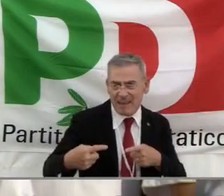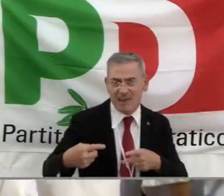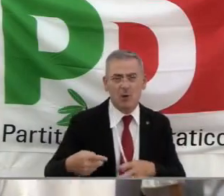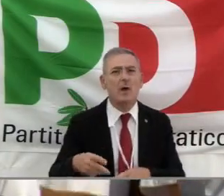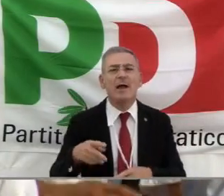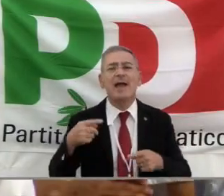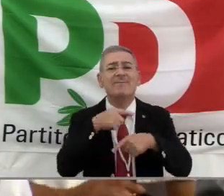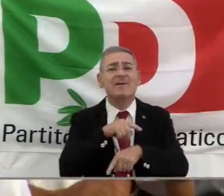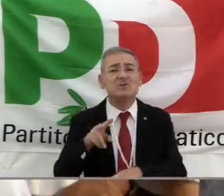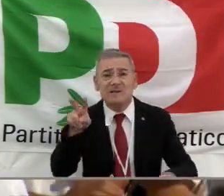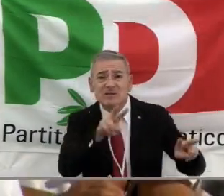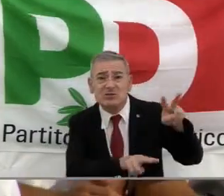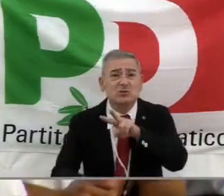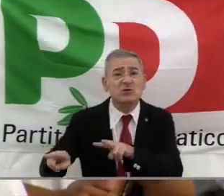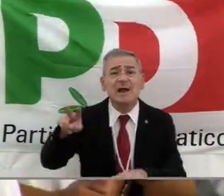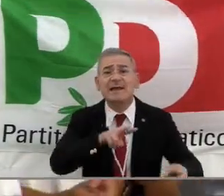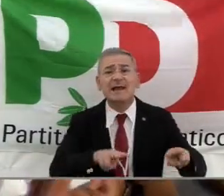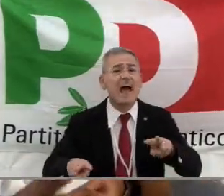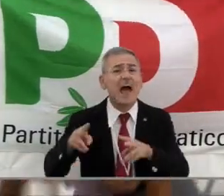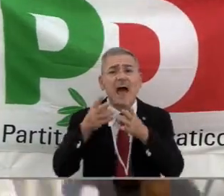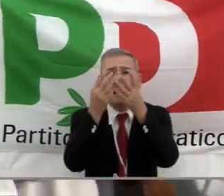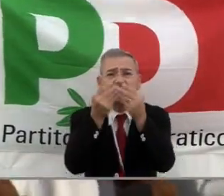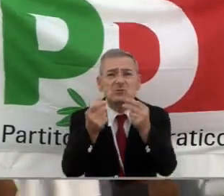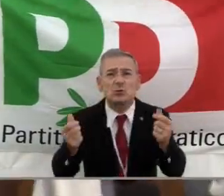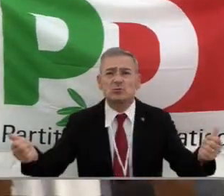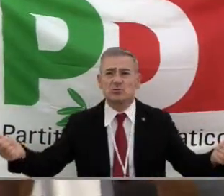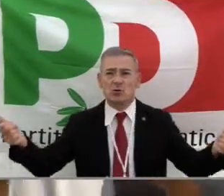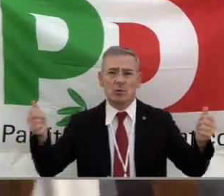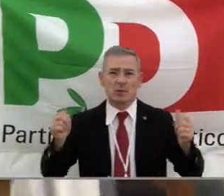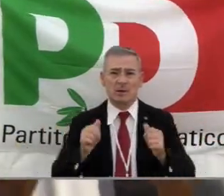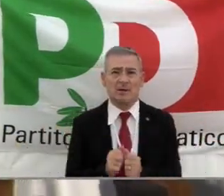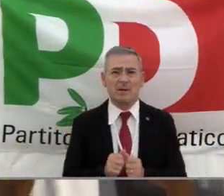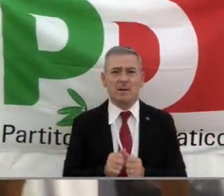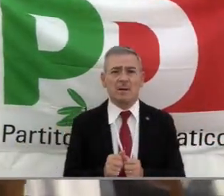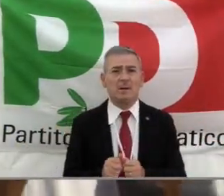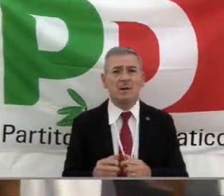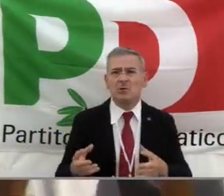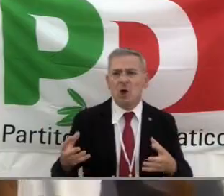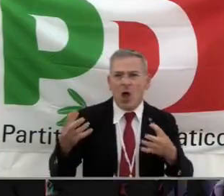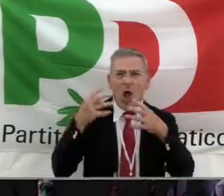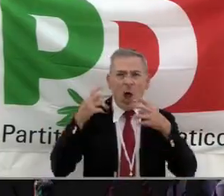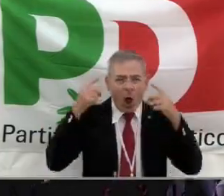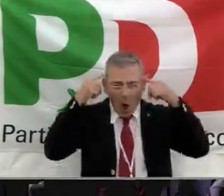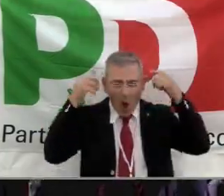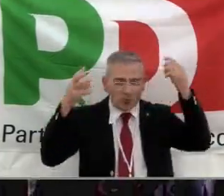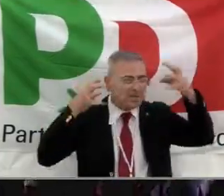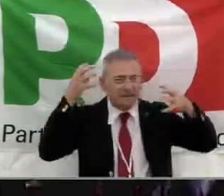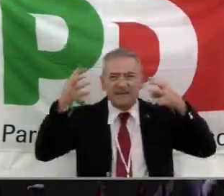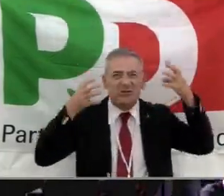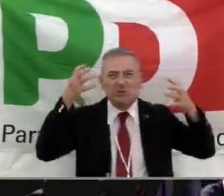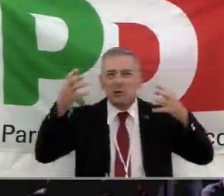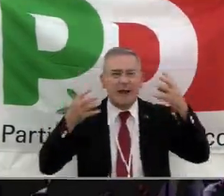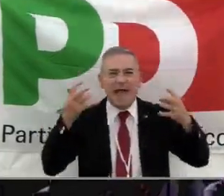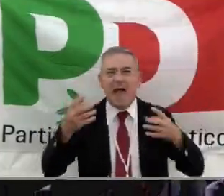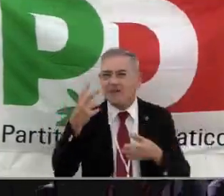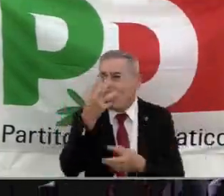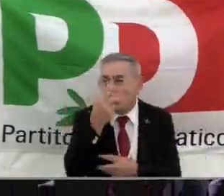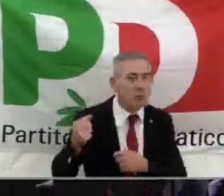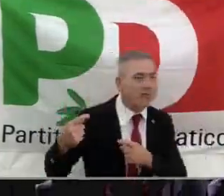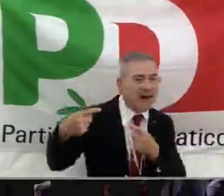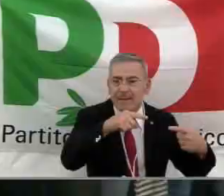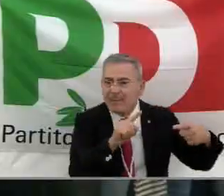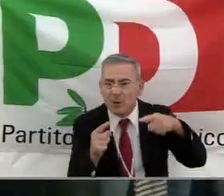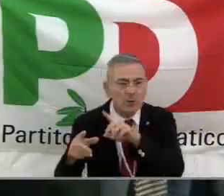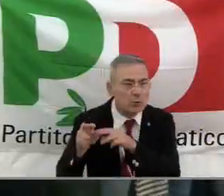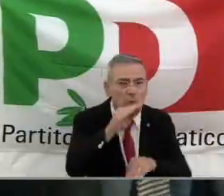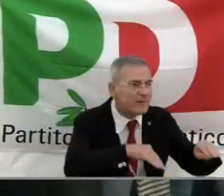anziché la ricerca della soluzione, ossessionati dall'idea di trovare il nemico,